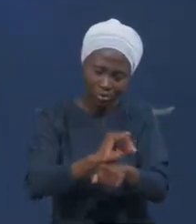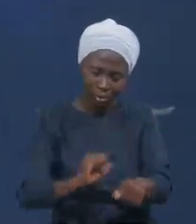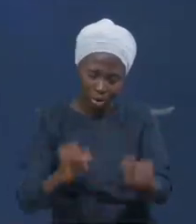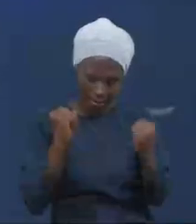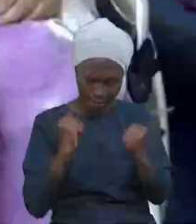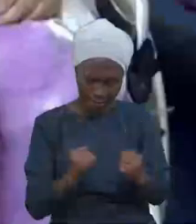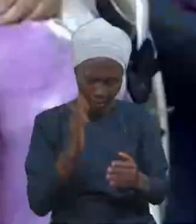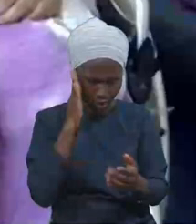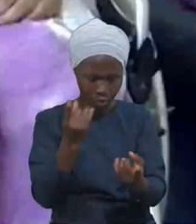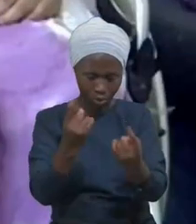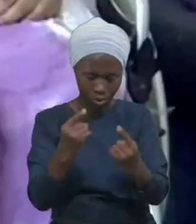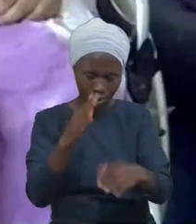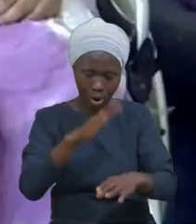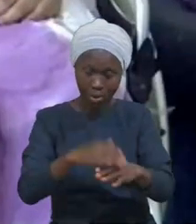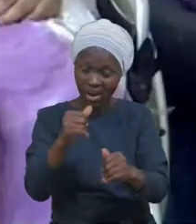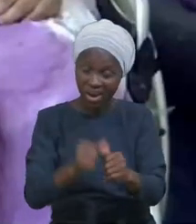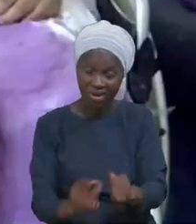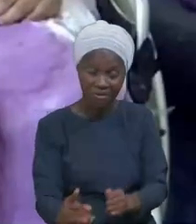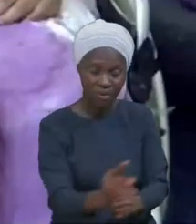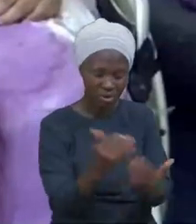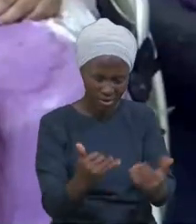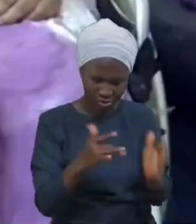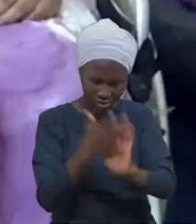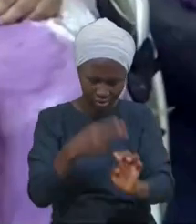sur chacun maintenant.